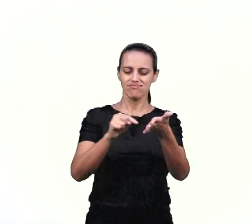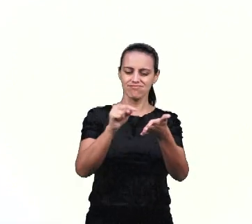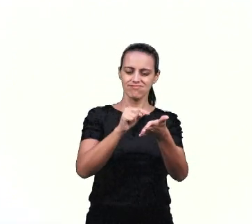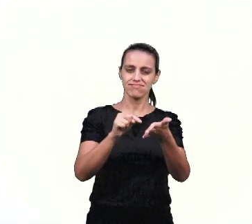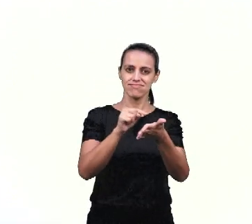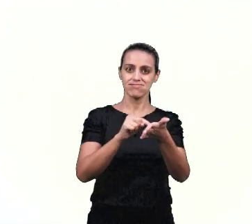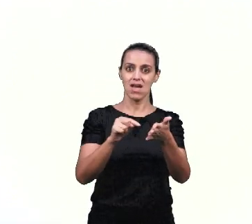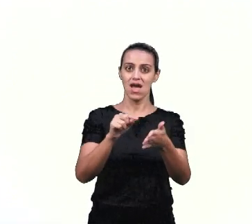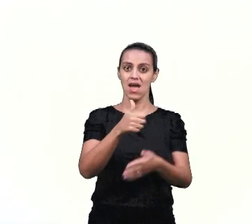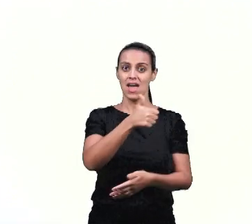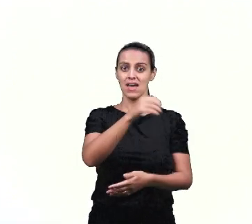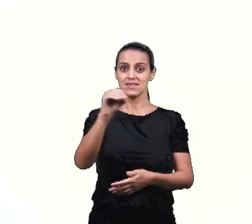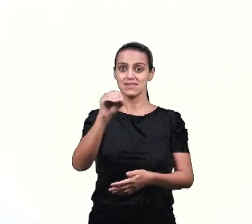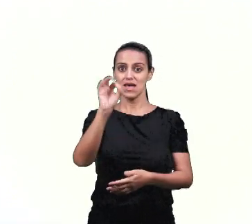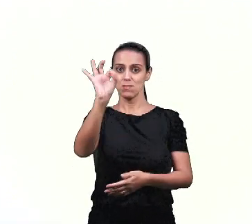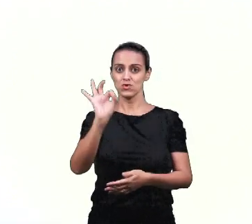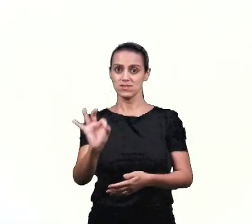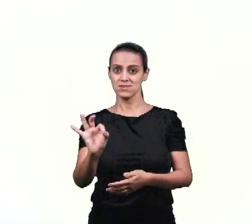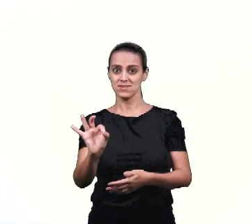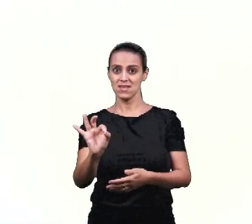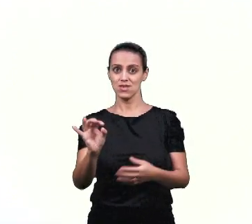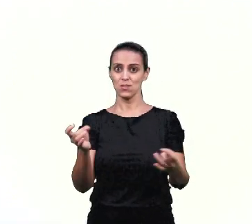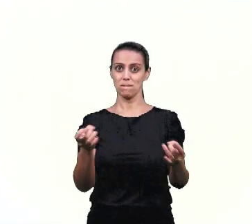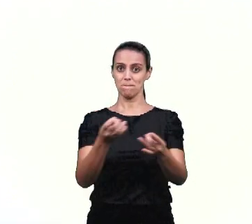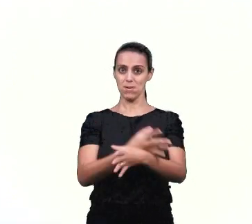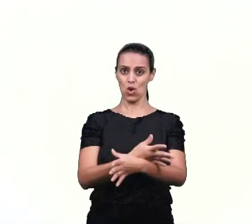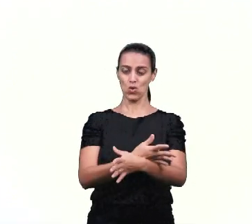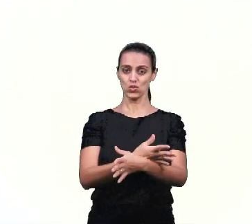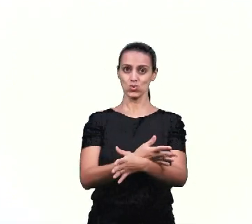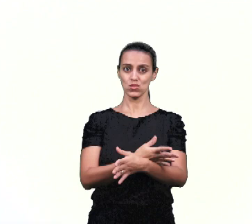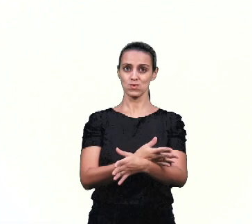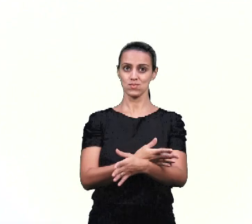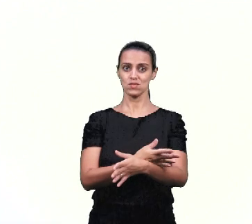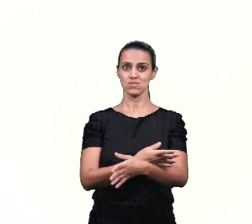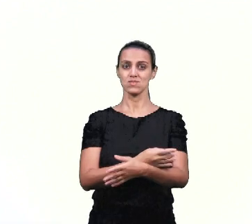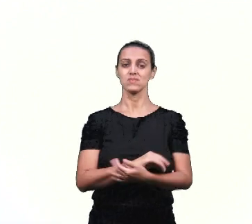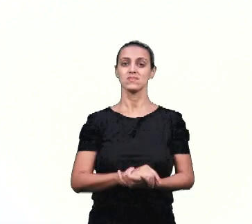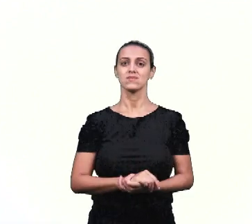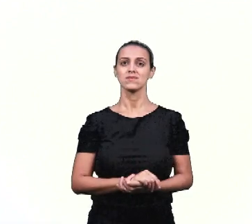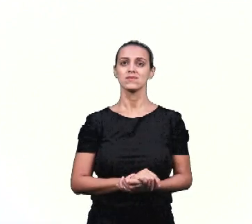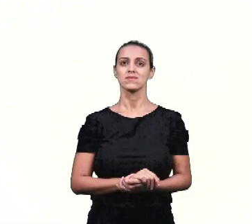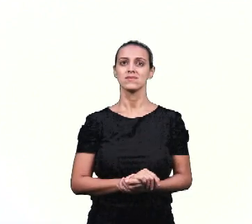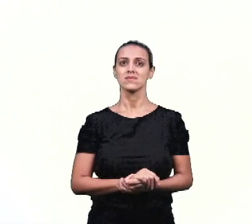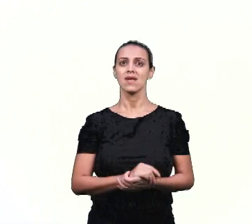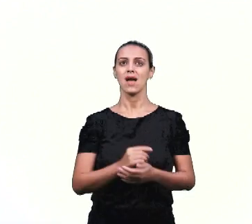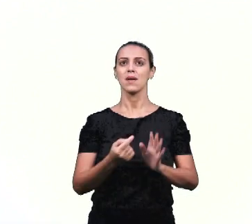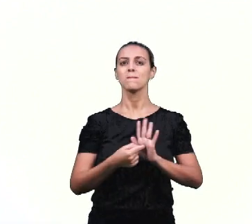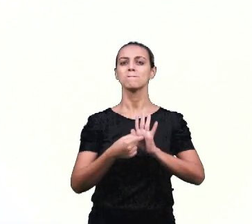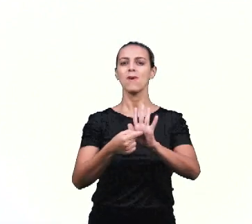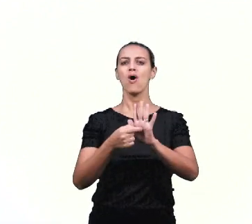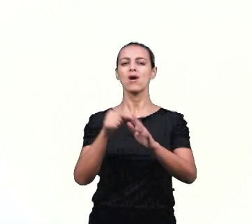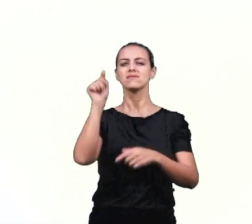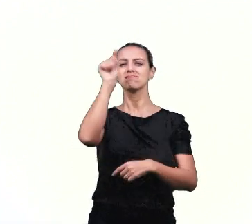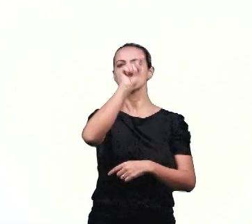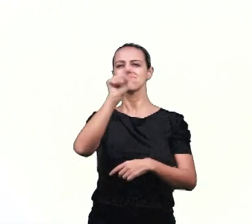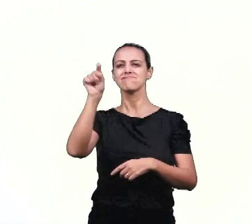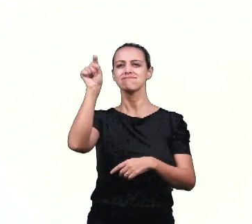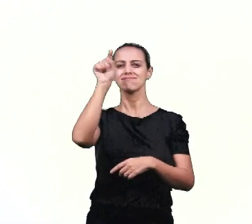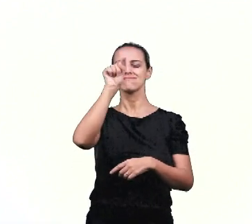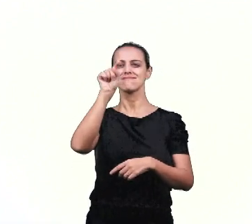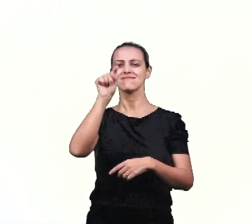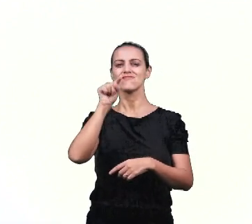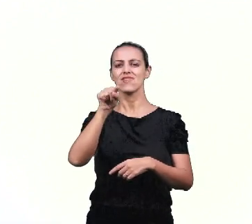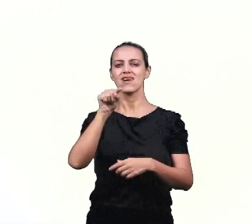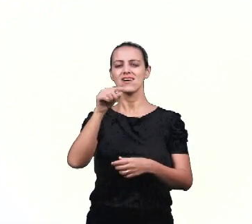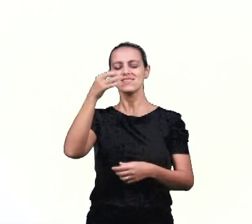est chargée. Quand il sera 100% chargé, vous allez cliquer, il y aura cette information en confirmant que